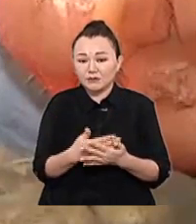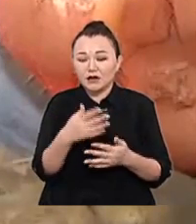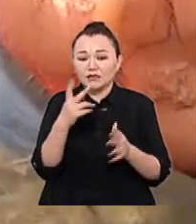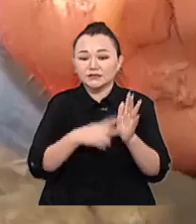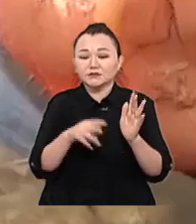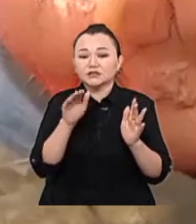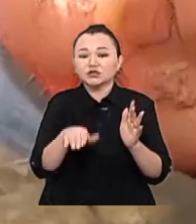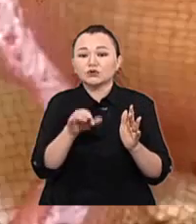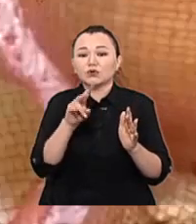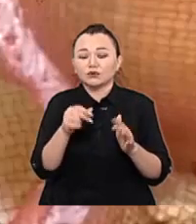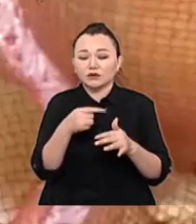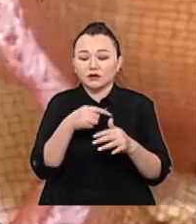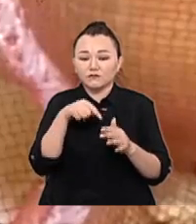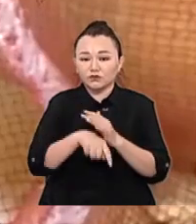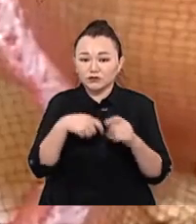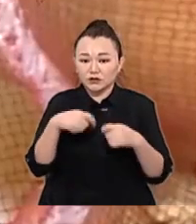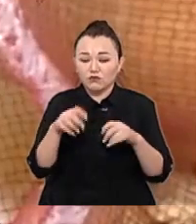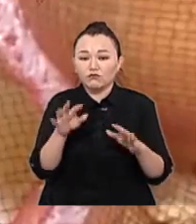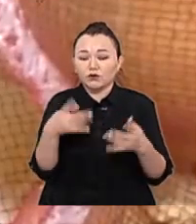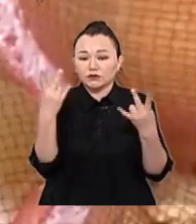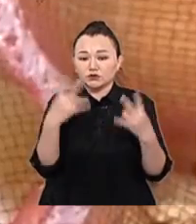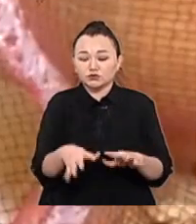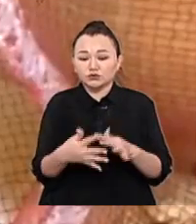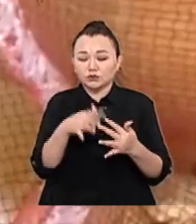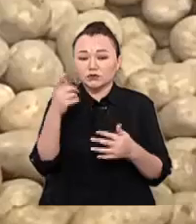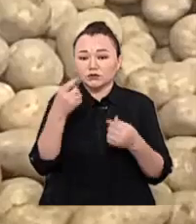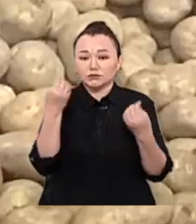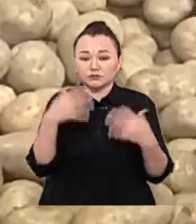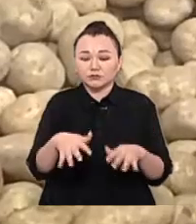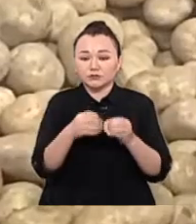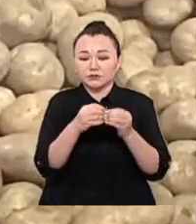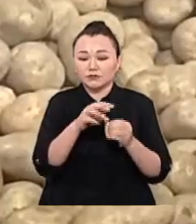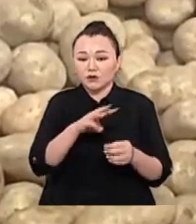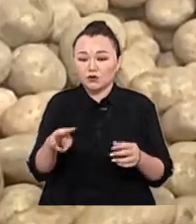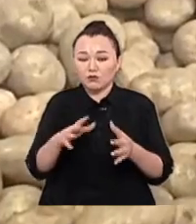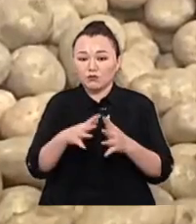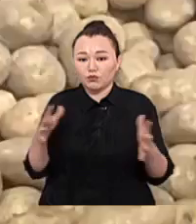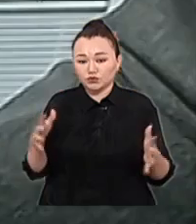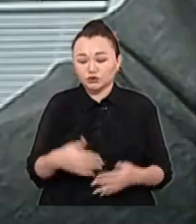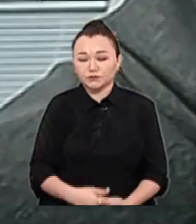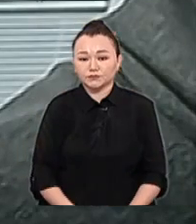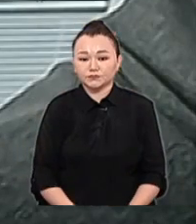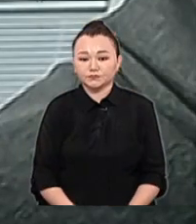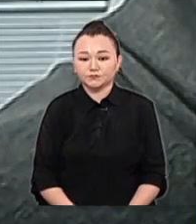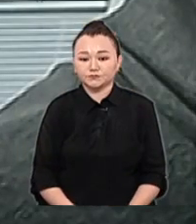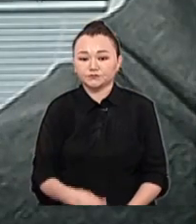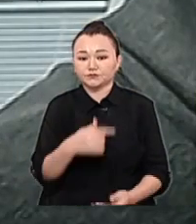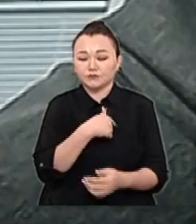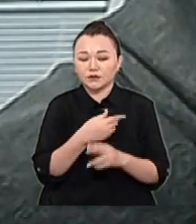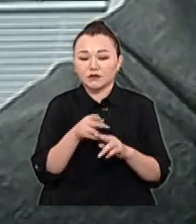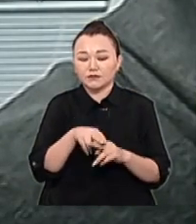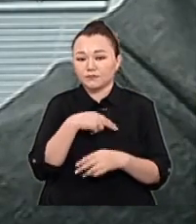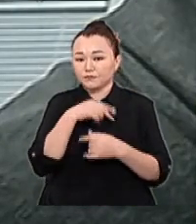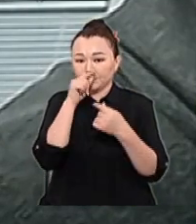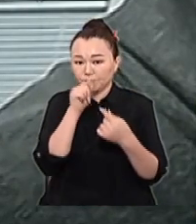70 мың тонна пияз ішкі нарықта қажет болмай қалса, шаруаларға келетін шығын 10 миллион теңгеден артып жығылады дейді. Біздер оған